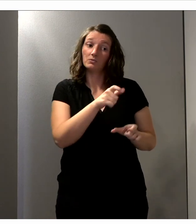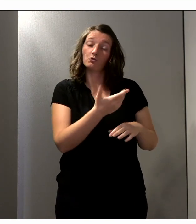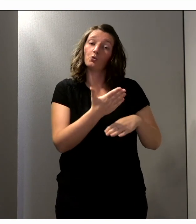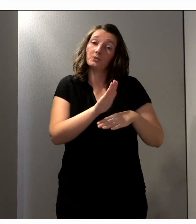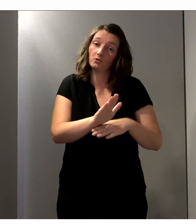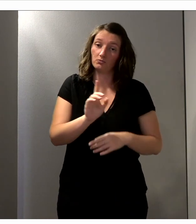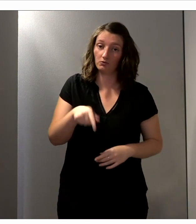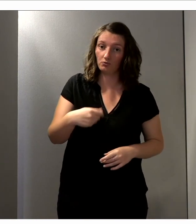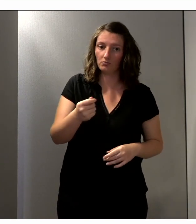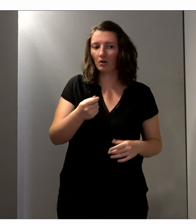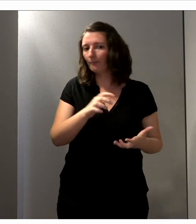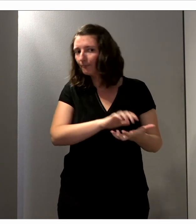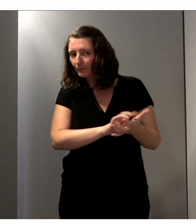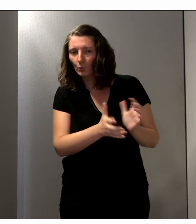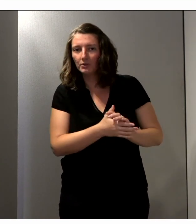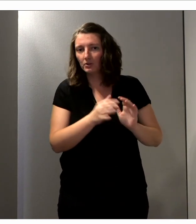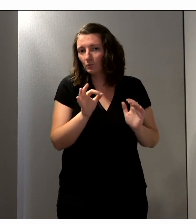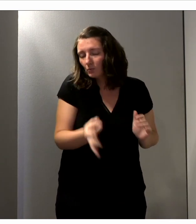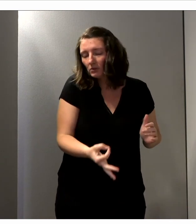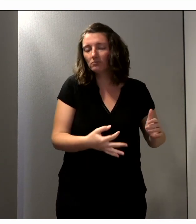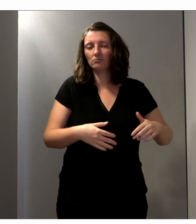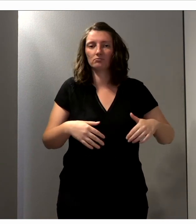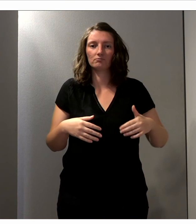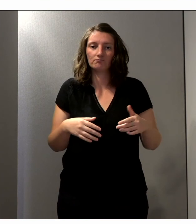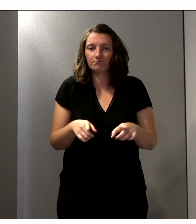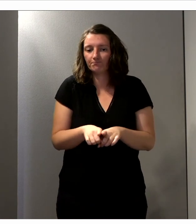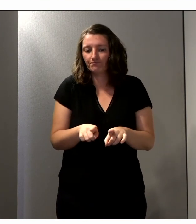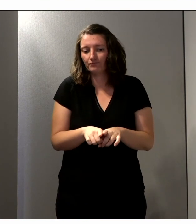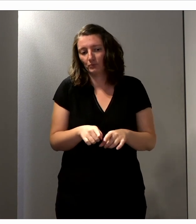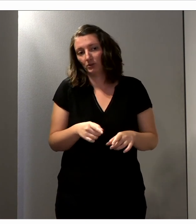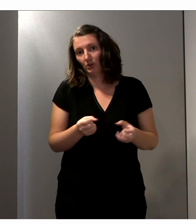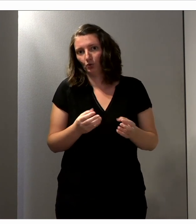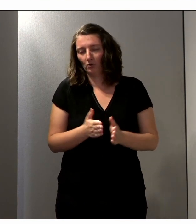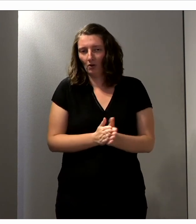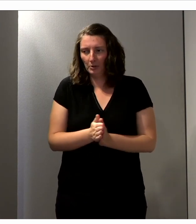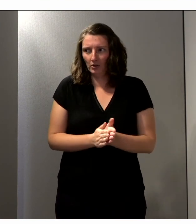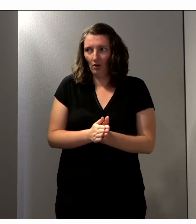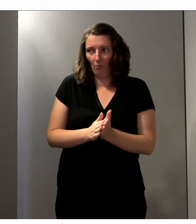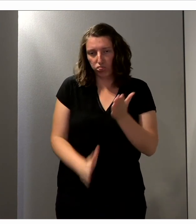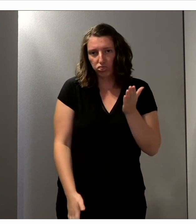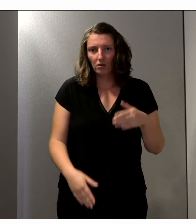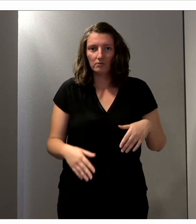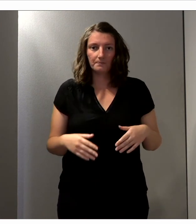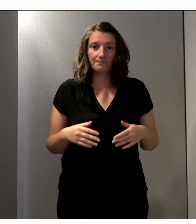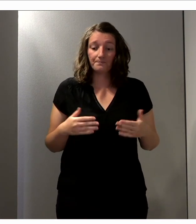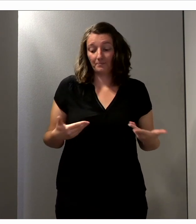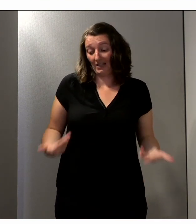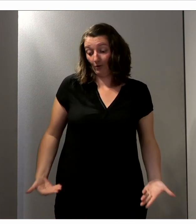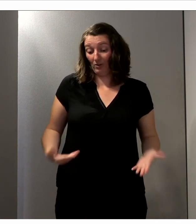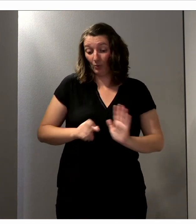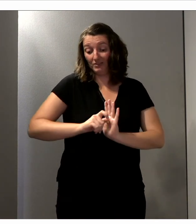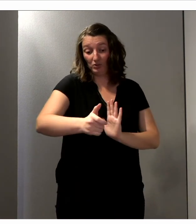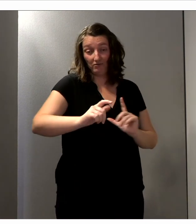de complexité, parfois avec un peu ou beaucoup de découragement, les dispositifs existants